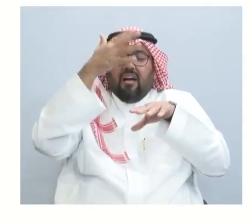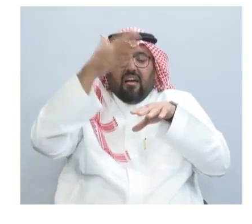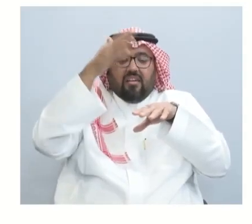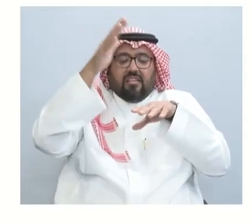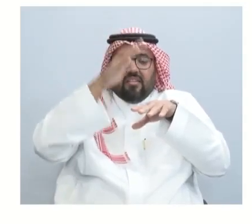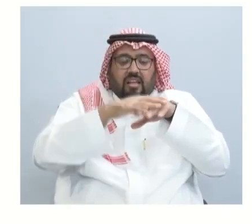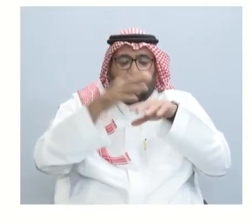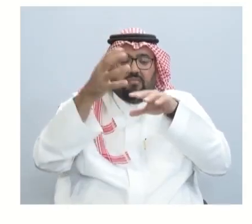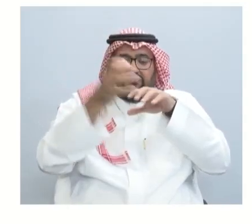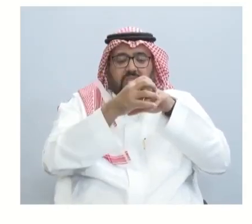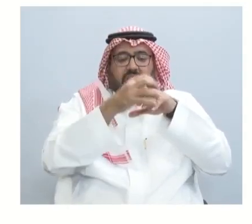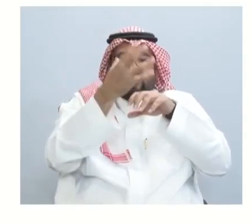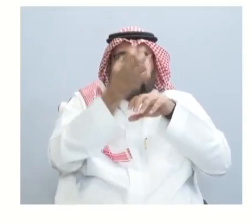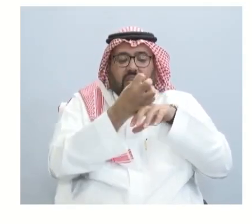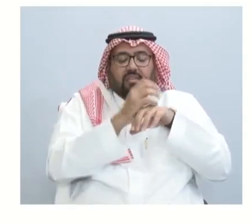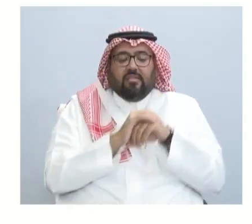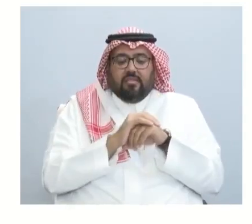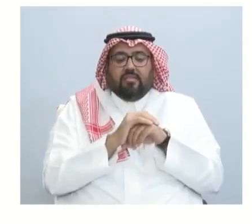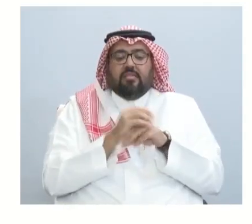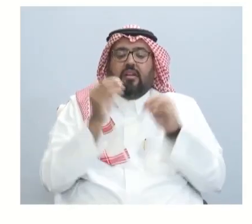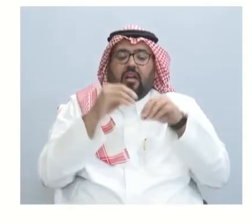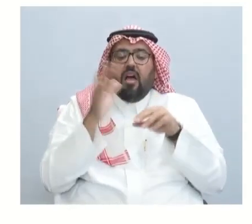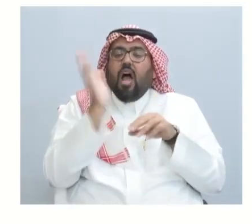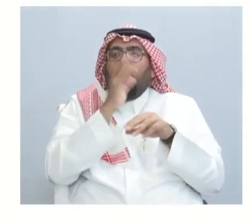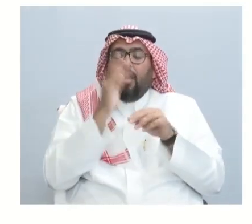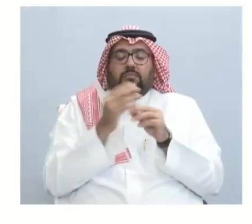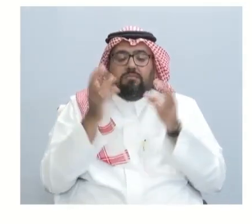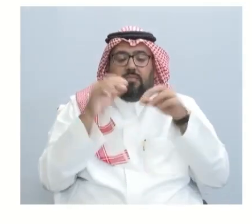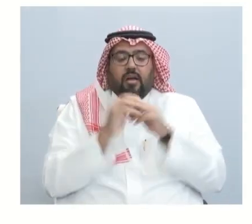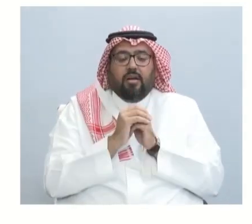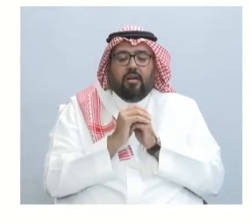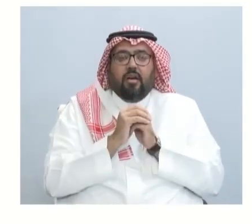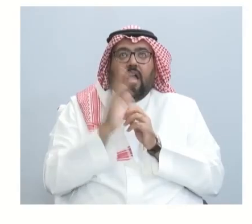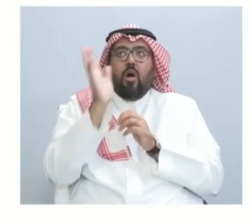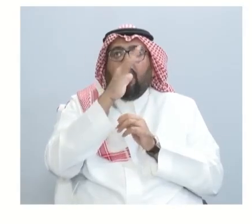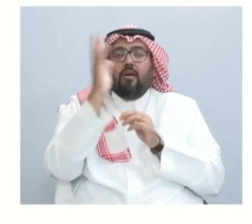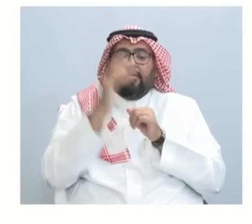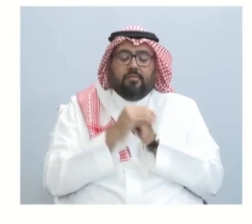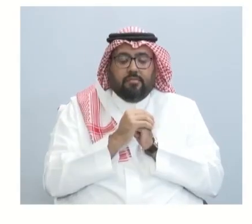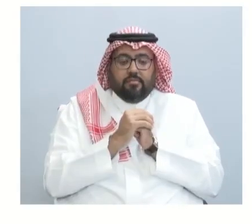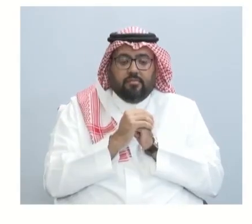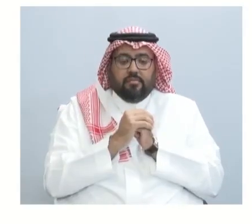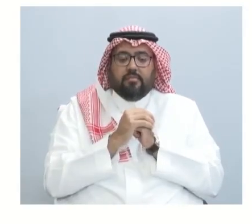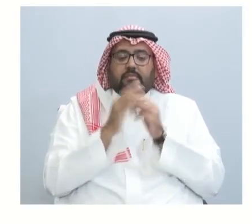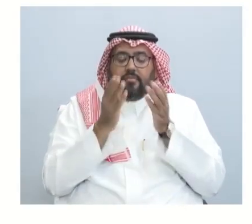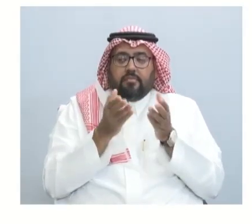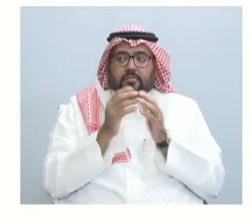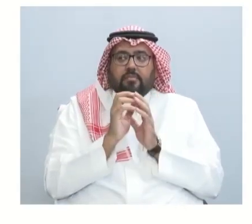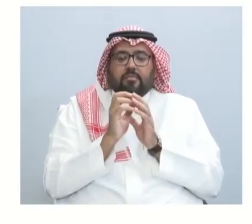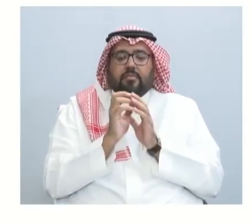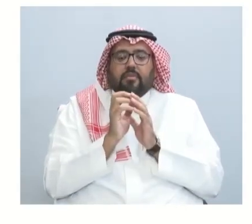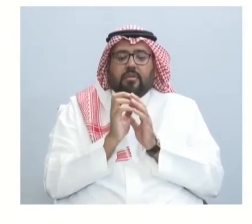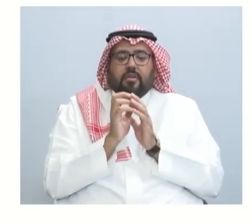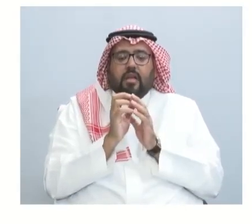تشاهدون بينما يظل الهواء معلقا في الجو كما تلاحظون وبالتالي تتم